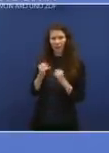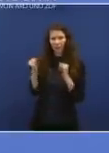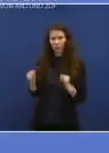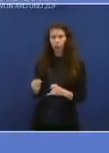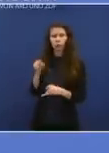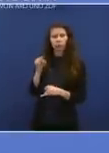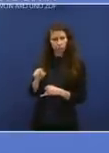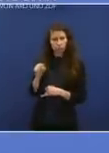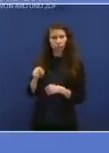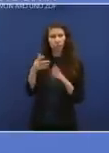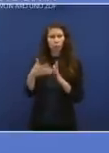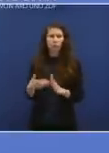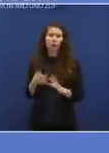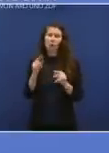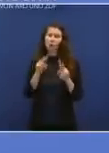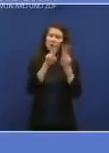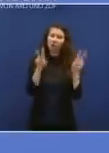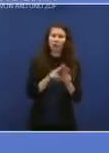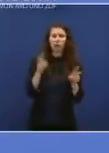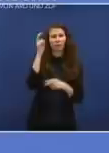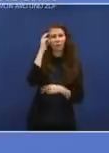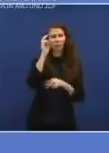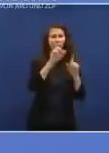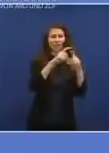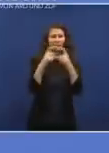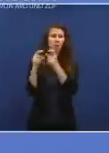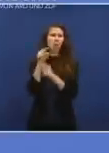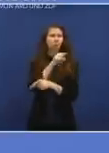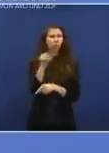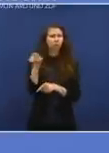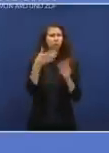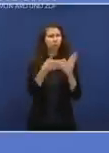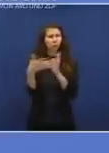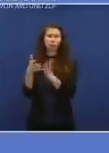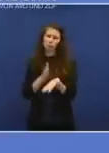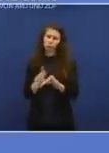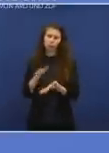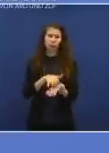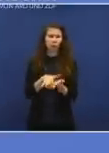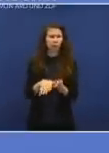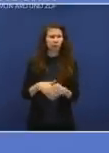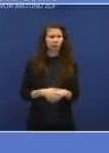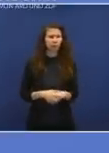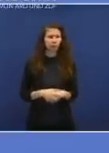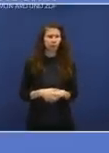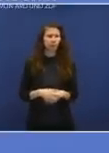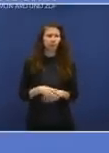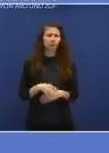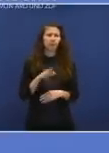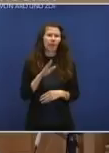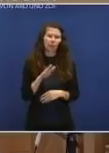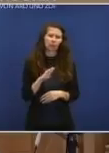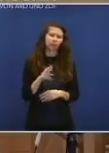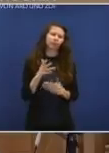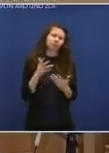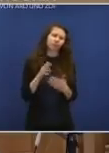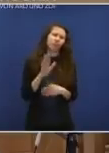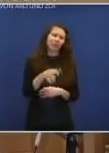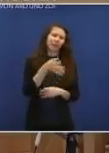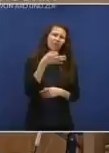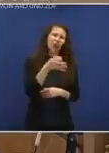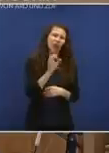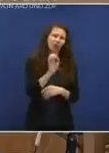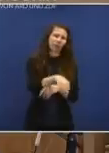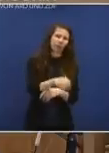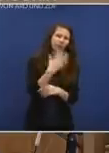internationalen Wissenschaftlergremien, die diese Dinge ständig auswerten. Herr Tusser, ich will nicht Ihre Frage abwürgen, ich will nur darauf hin, dass wir keine Talkshow